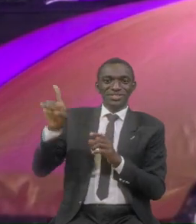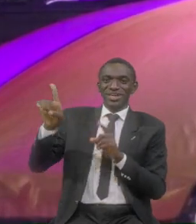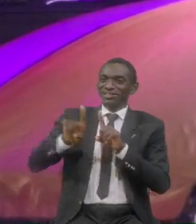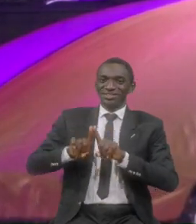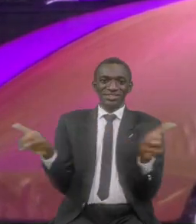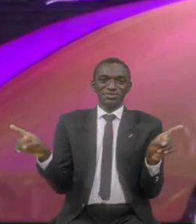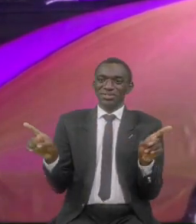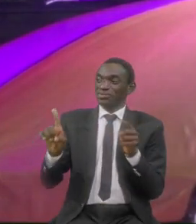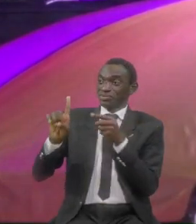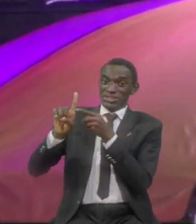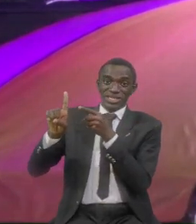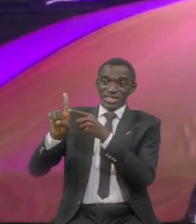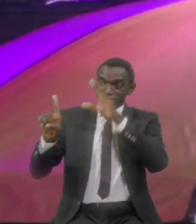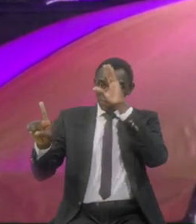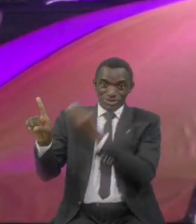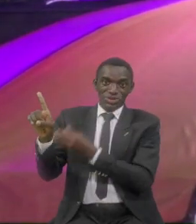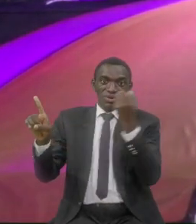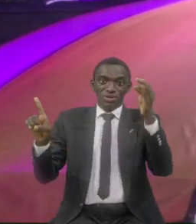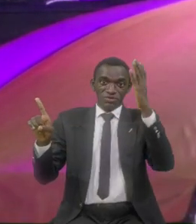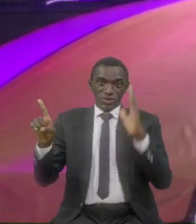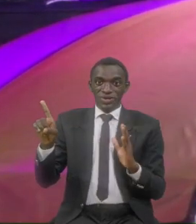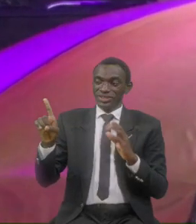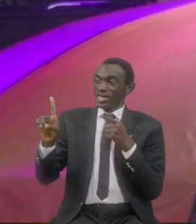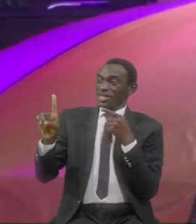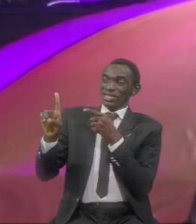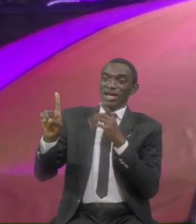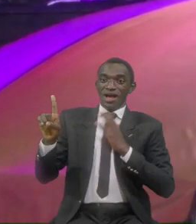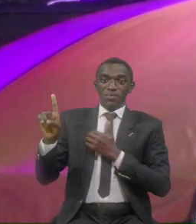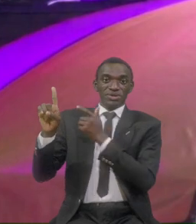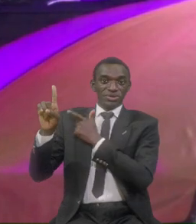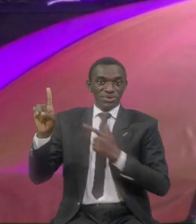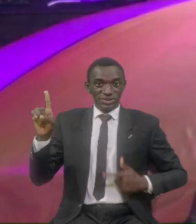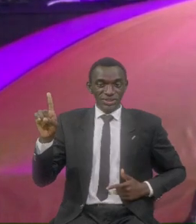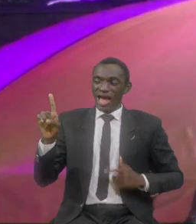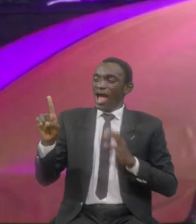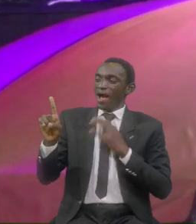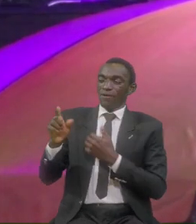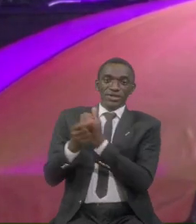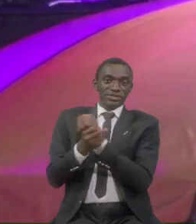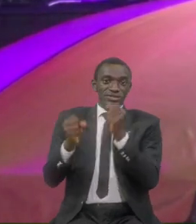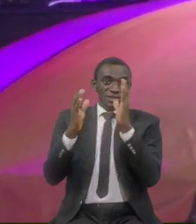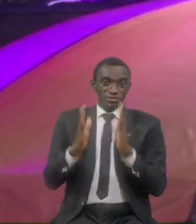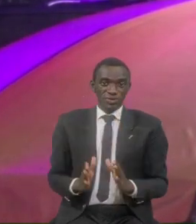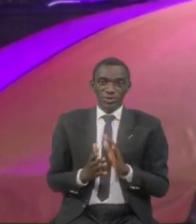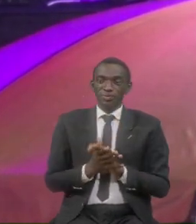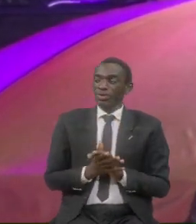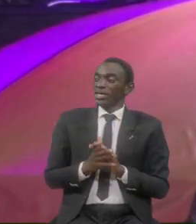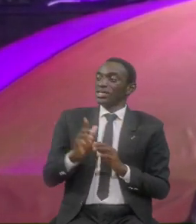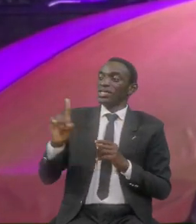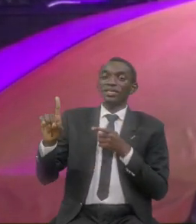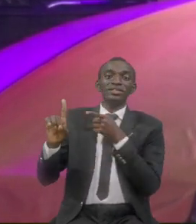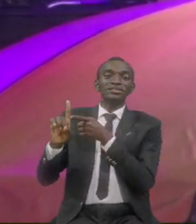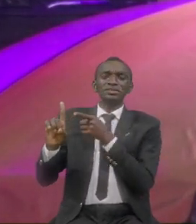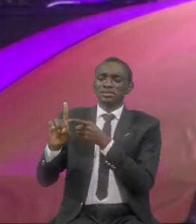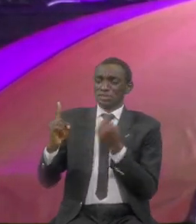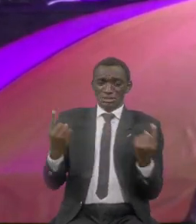the Son of God, ang anak sa Dios, our Lord, ang atong Ginoo, a Savior, ang atong manluluwas. Sin could not prevail